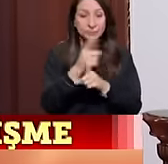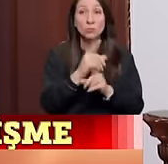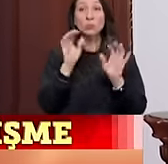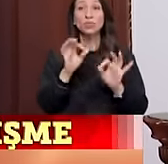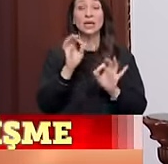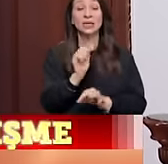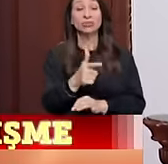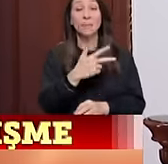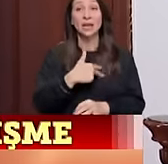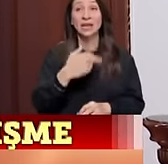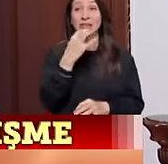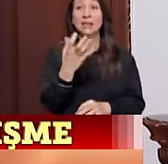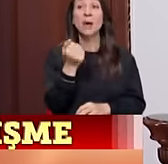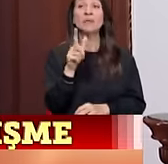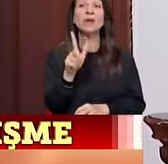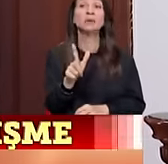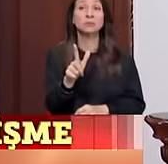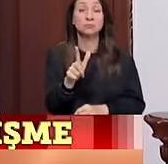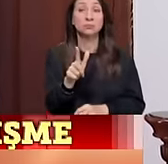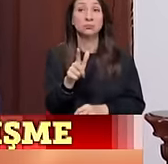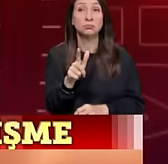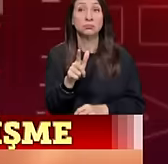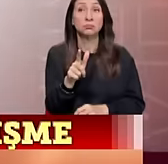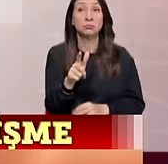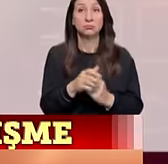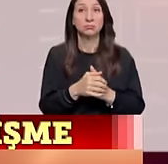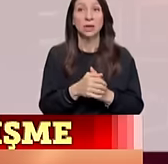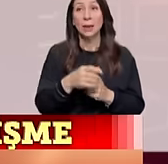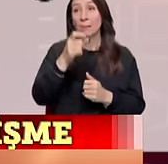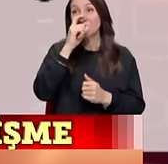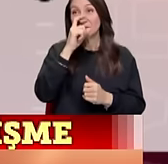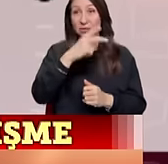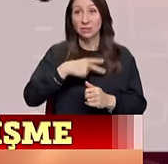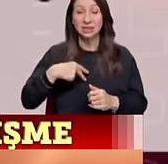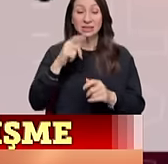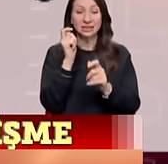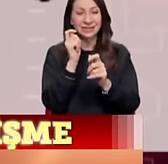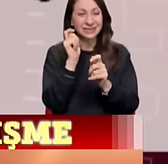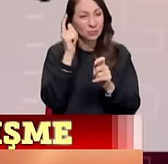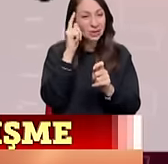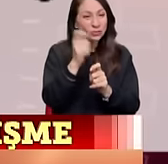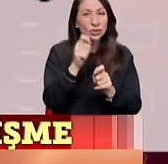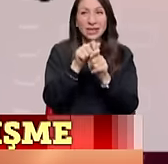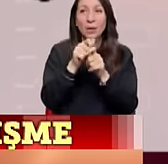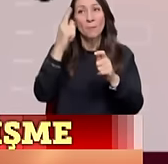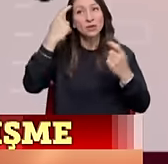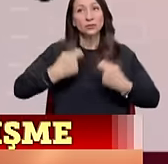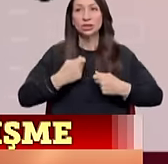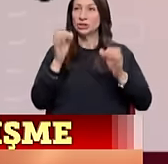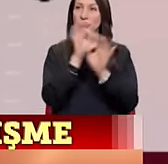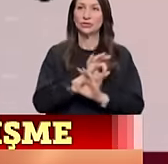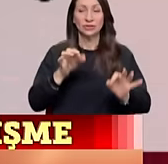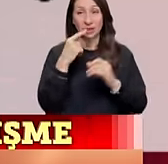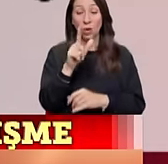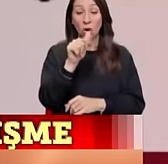ilçe belediyesinden tadilat izni alınarak yapılması gerekiyor. Beşiktaş Belediyesi tadilat başvurusunun olmadığını açıklamakla